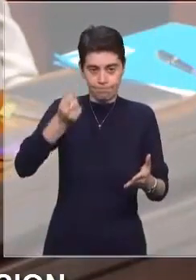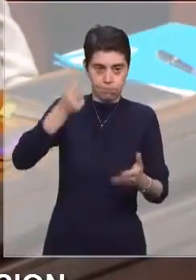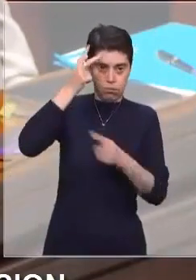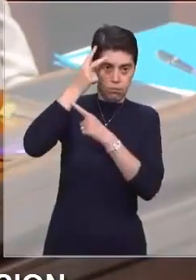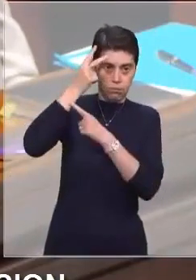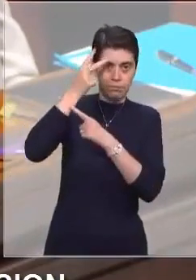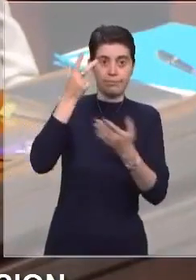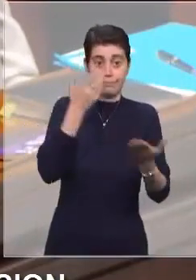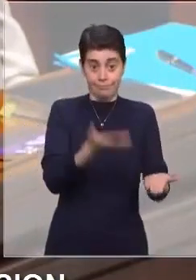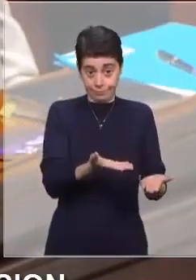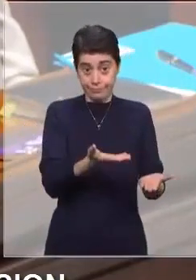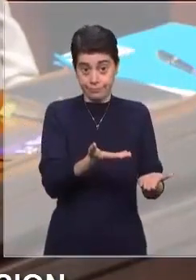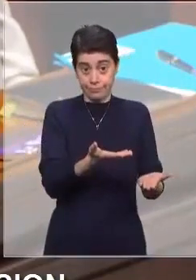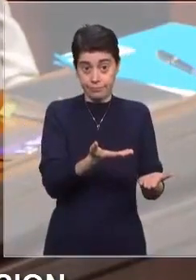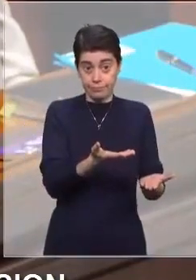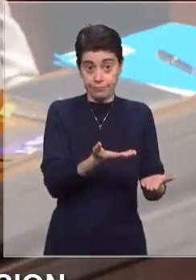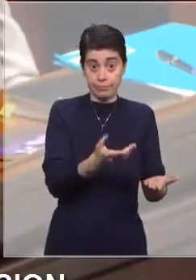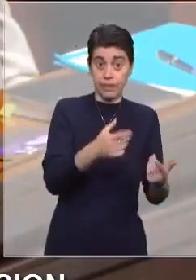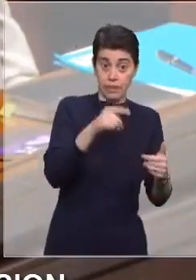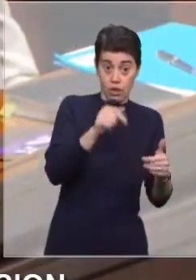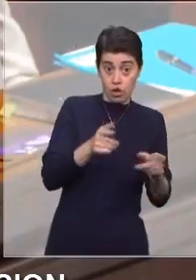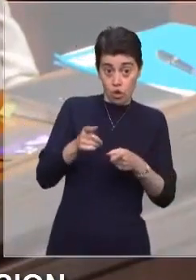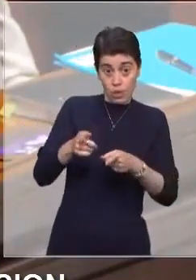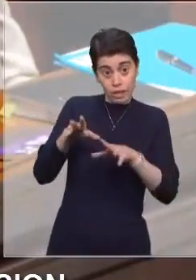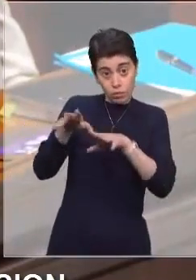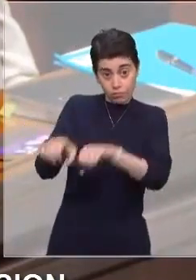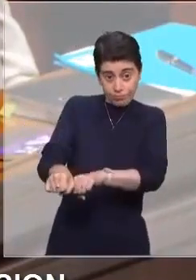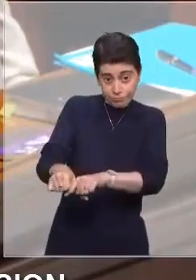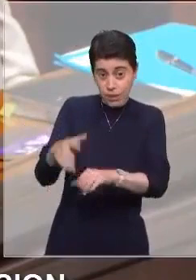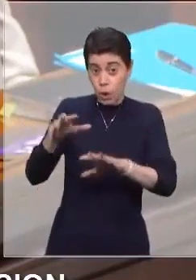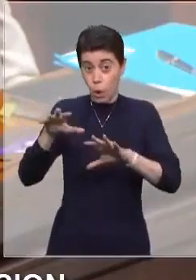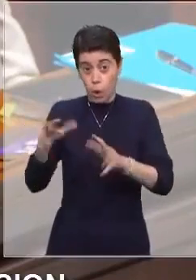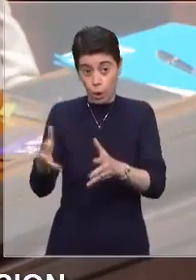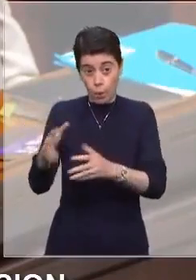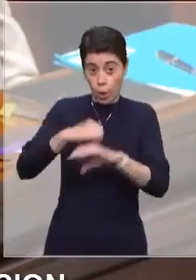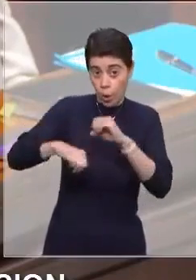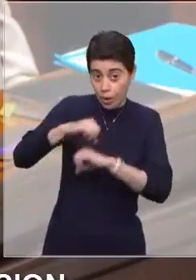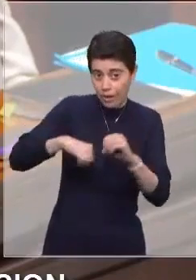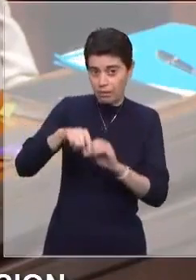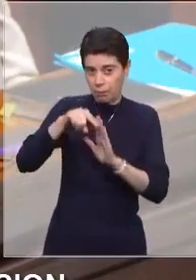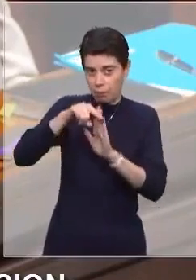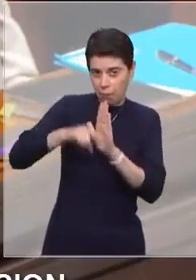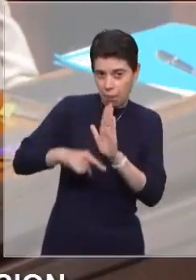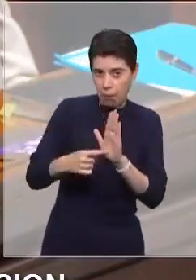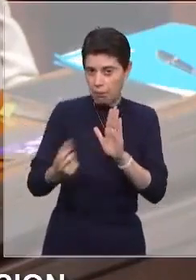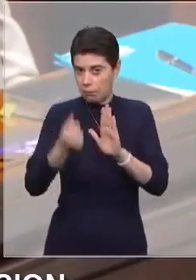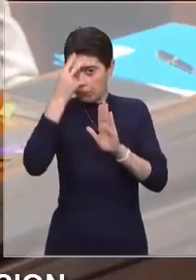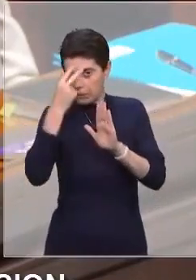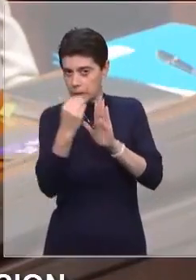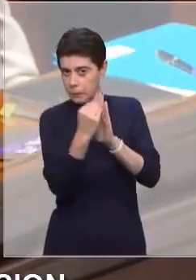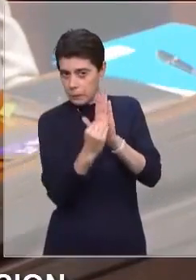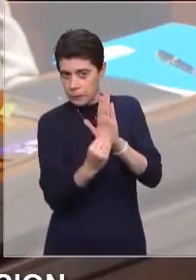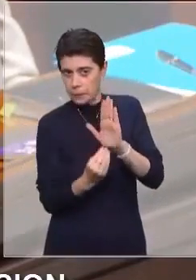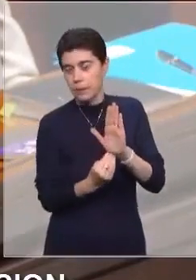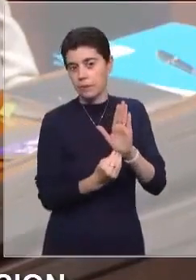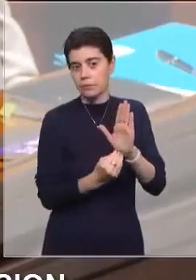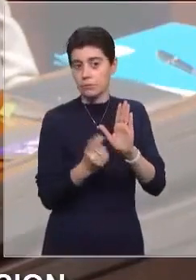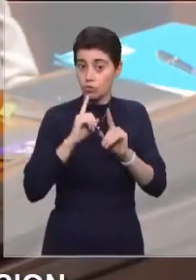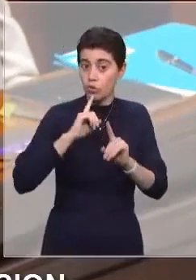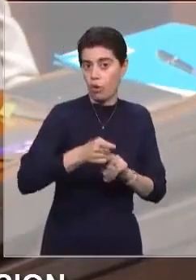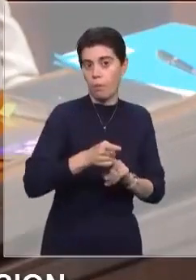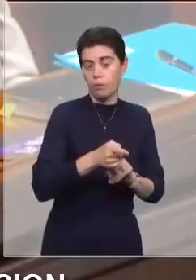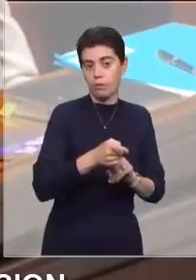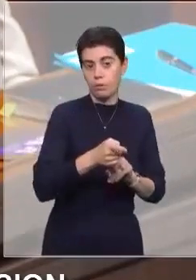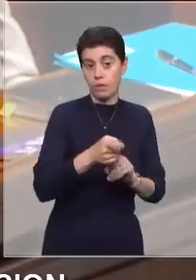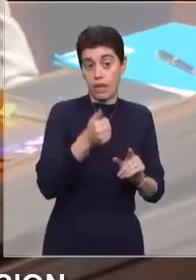sur les mémoires de la colonisation et de la guerre d'Algérie. C'est sur ces bases-là et sur toutes les questions posées par